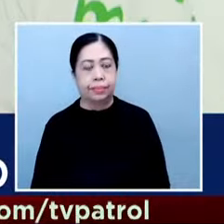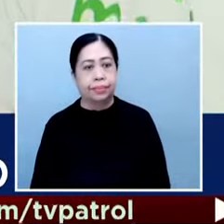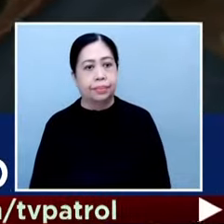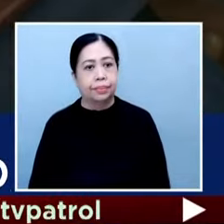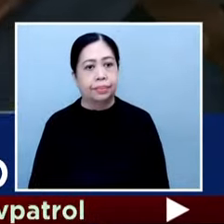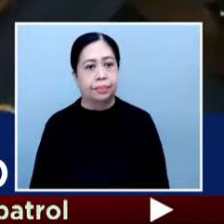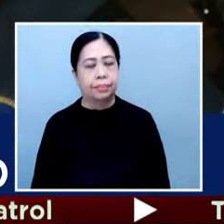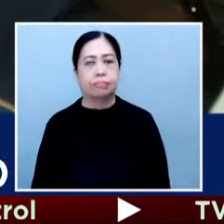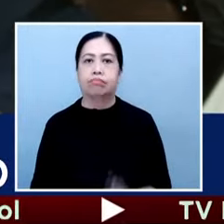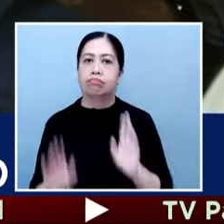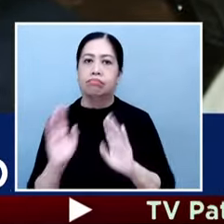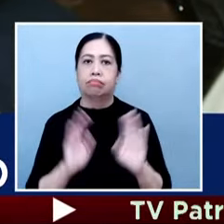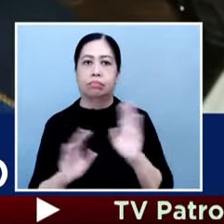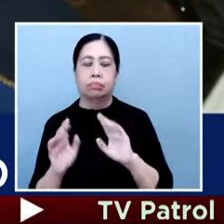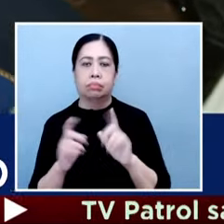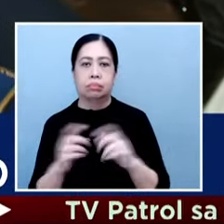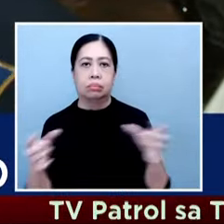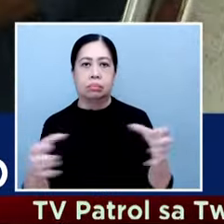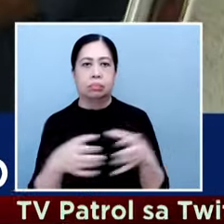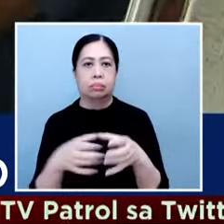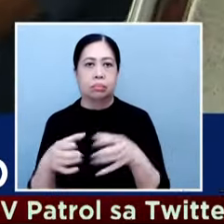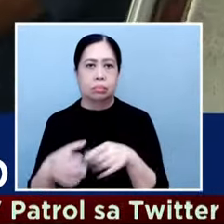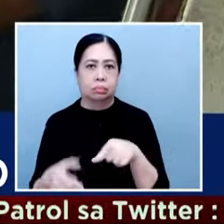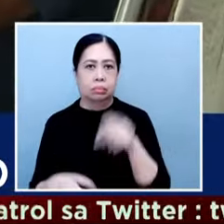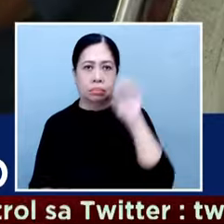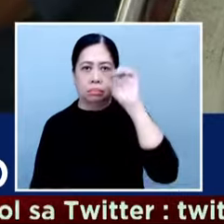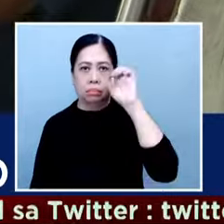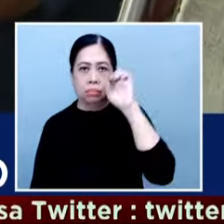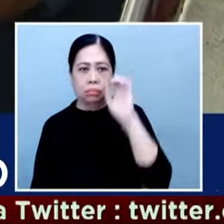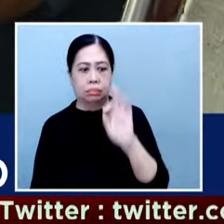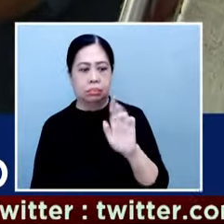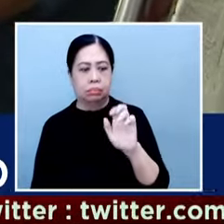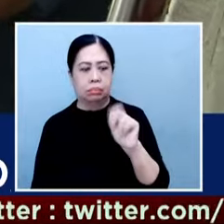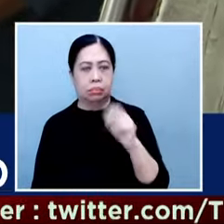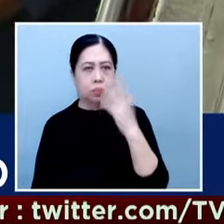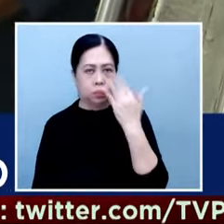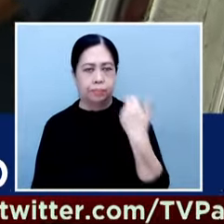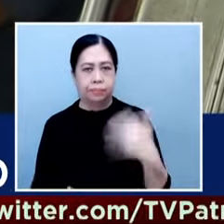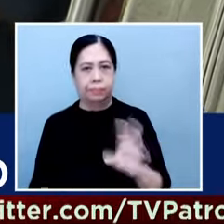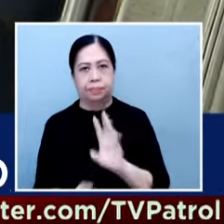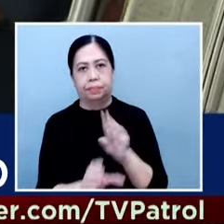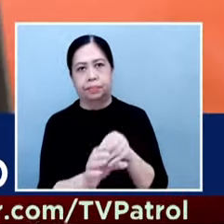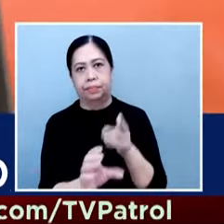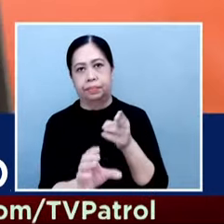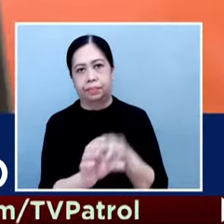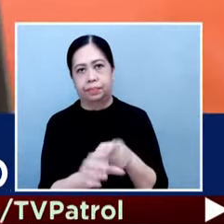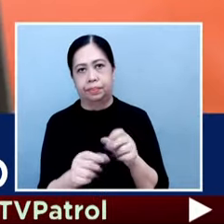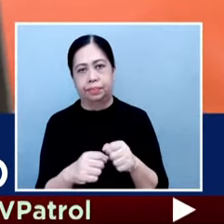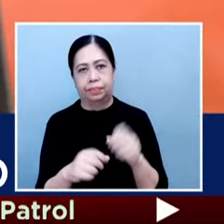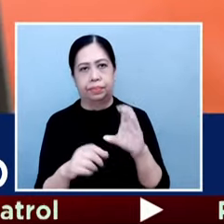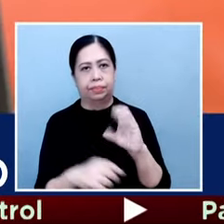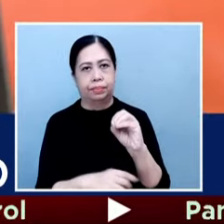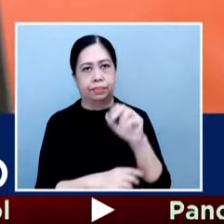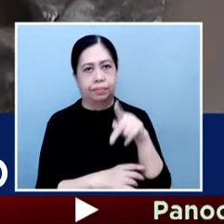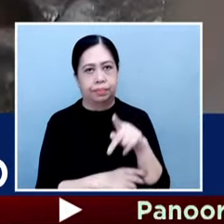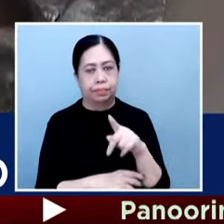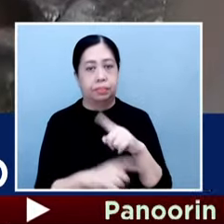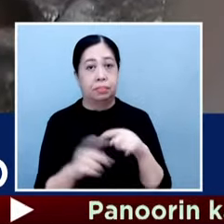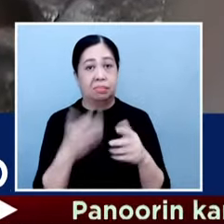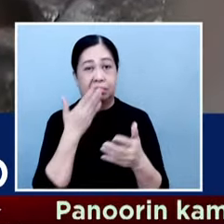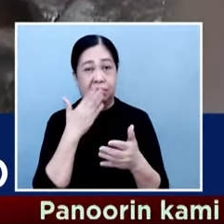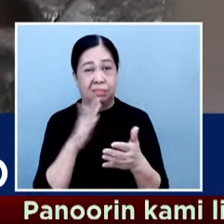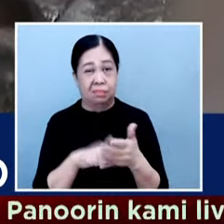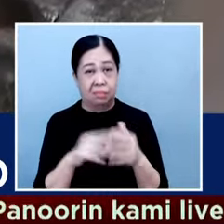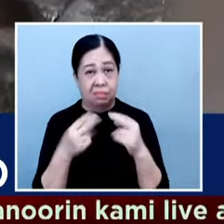Wala ng problema sa consolidation si Mang Efren dahil nakasali na ang jeep niya sa kooperatiba. Ang bad news,